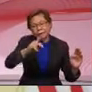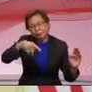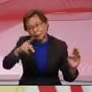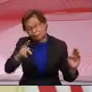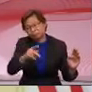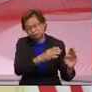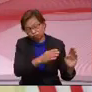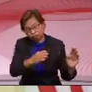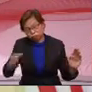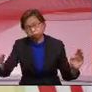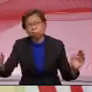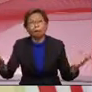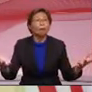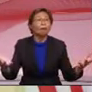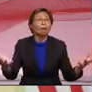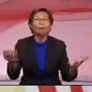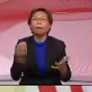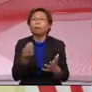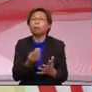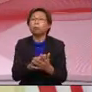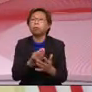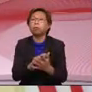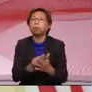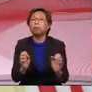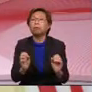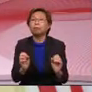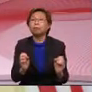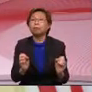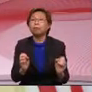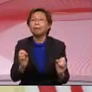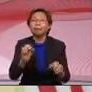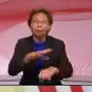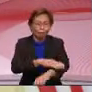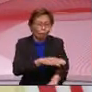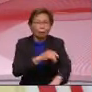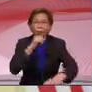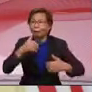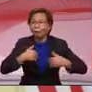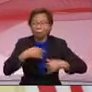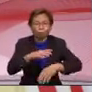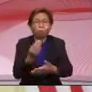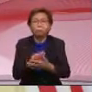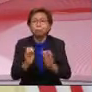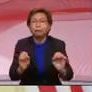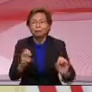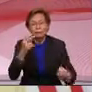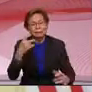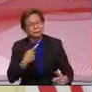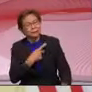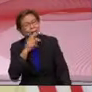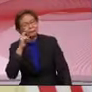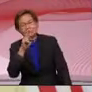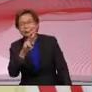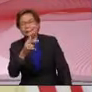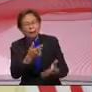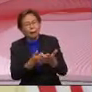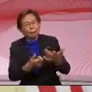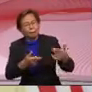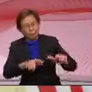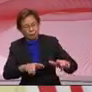mereka kehilangan terus mata pencarian. Jadi kita melihat kepada situasi terkini,